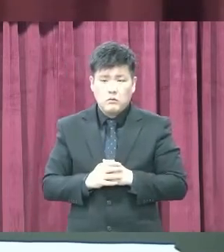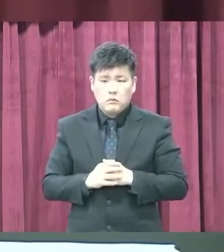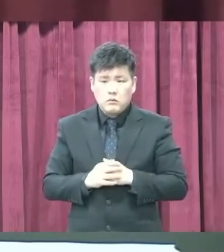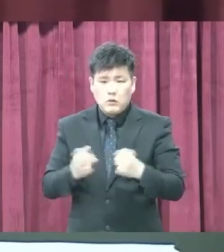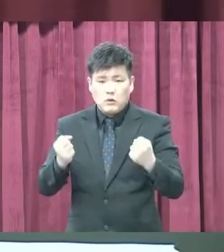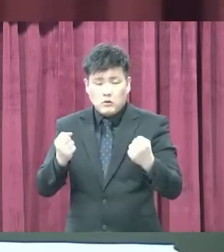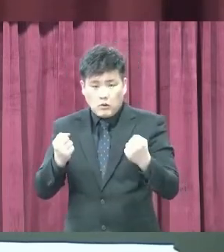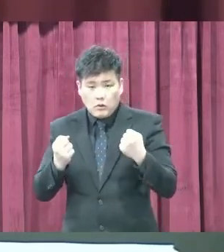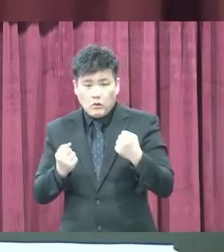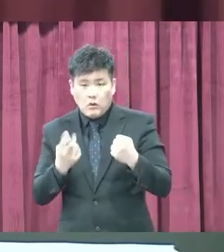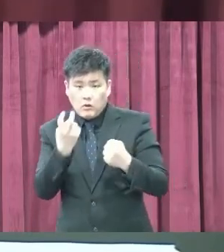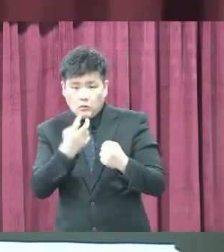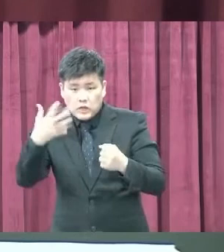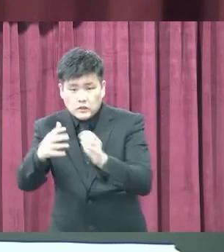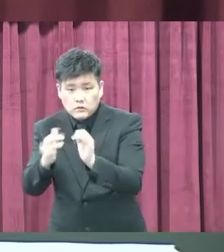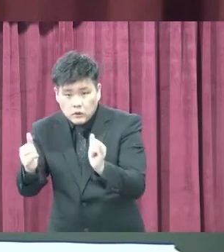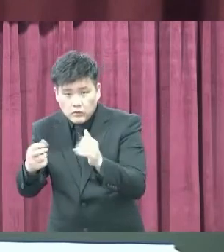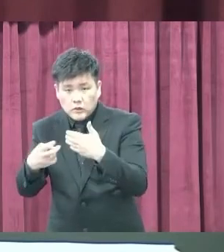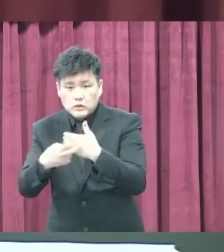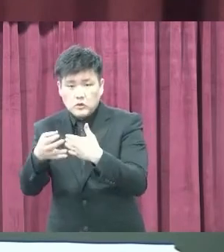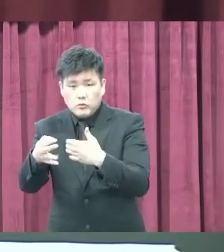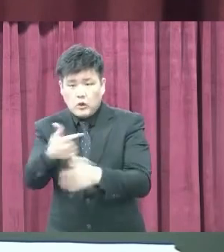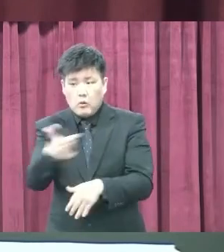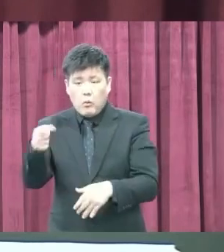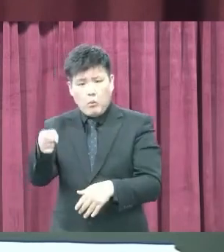더 많더라니까